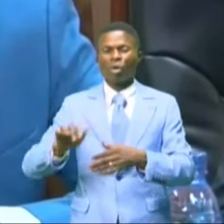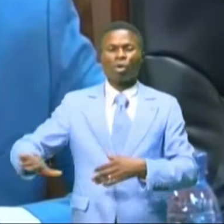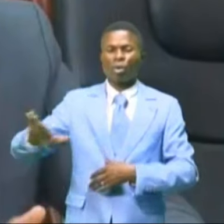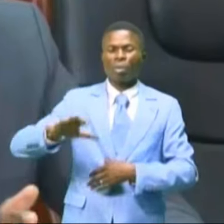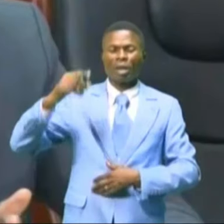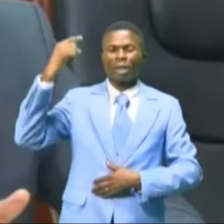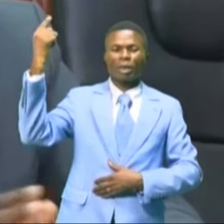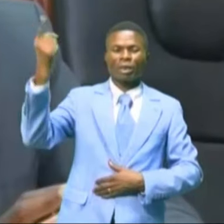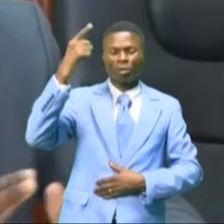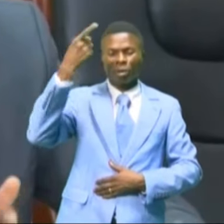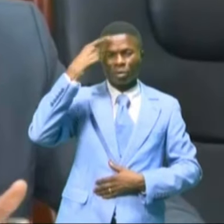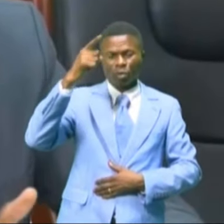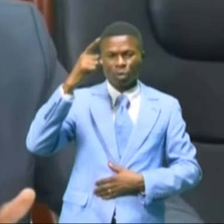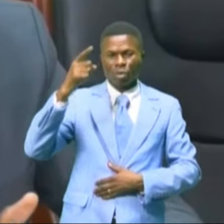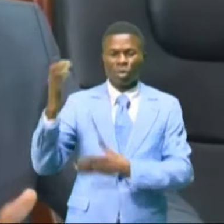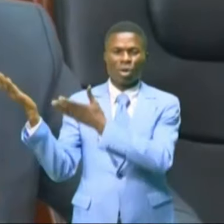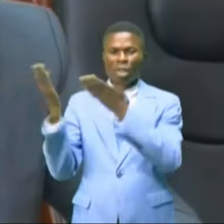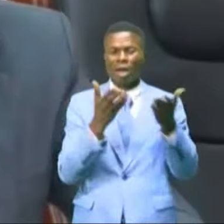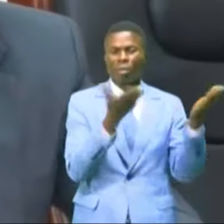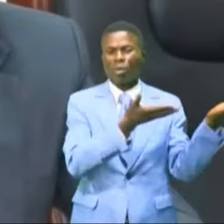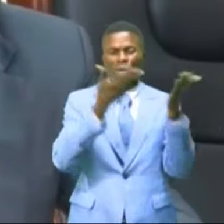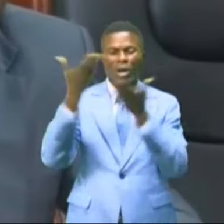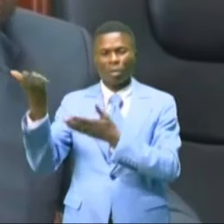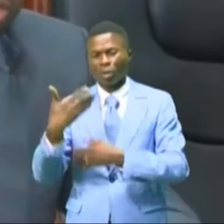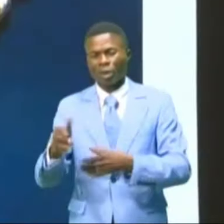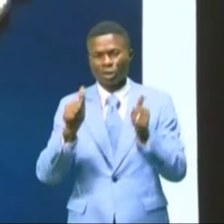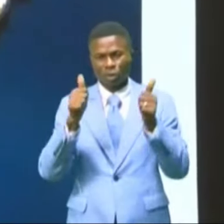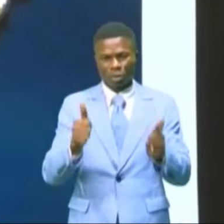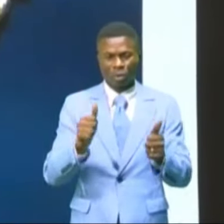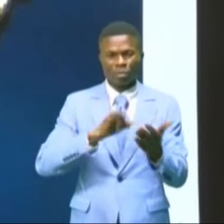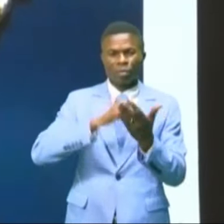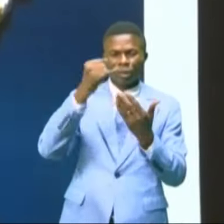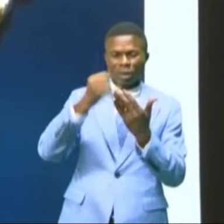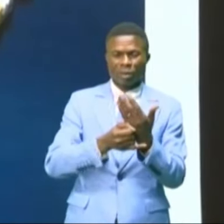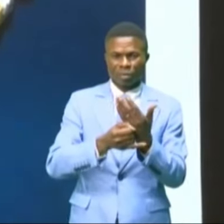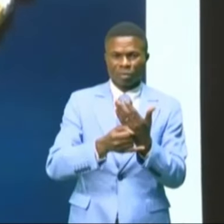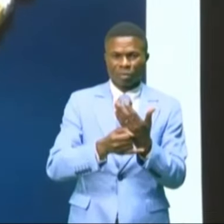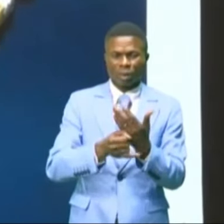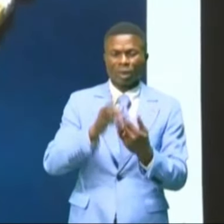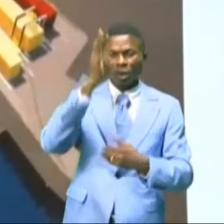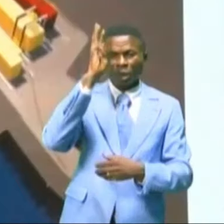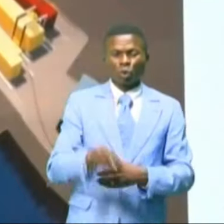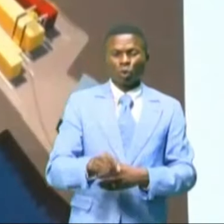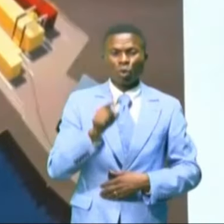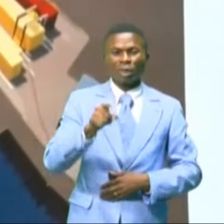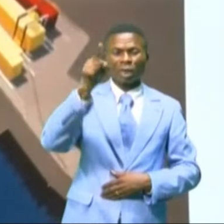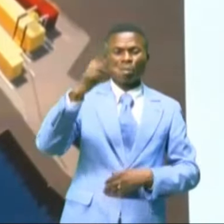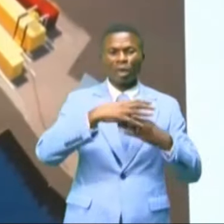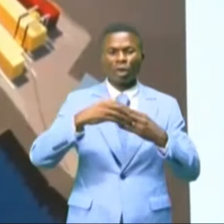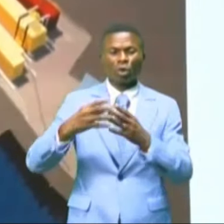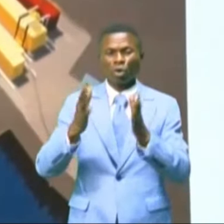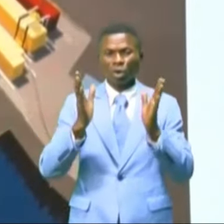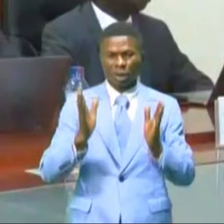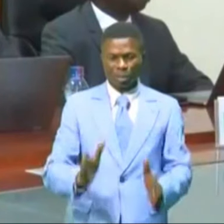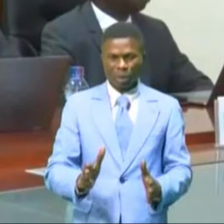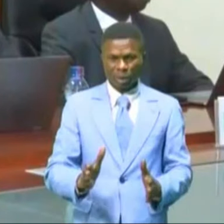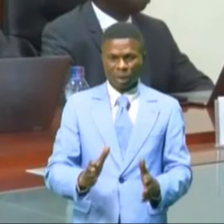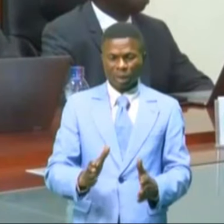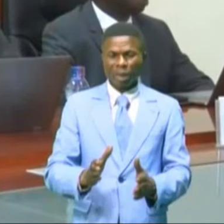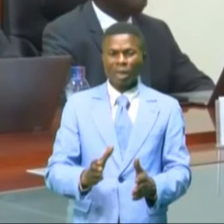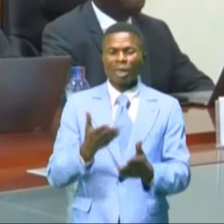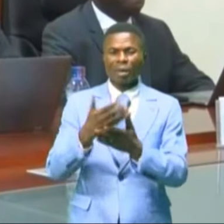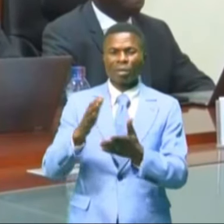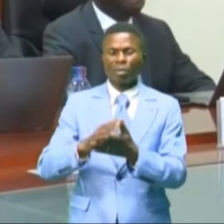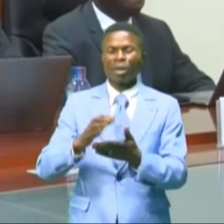planète pour faire l'import et l'export. Ce projet estimé à près de 300 millions de dollars américains s'échelonne sur